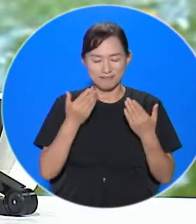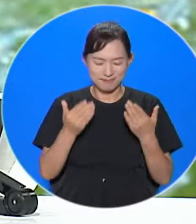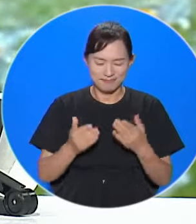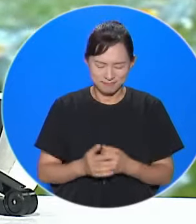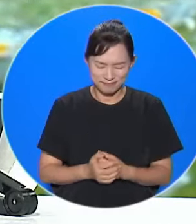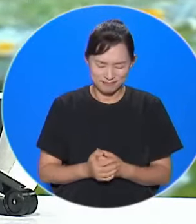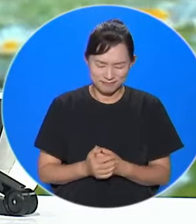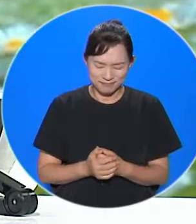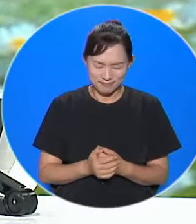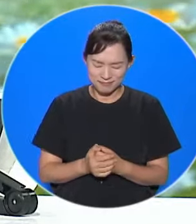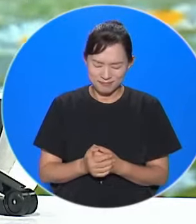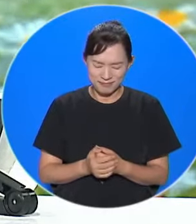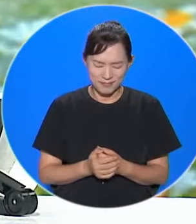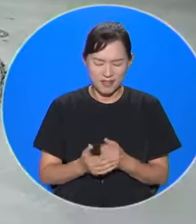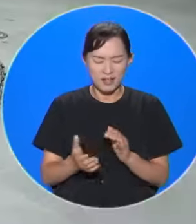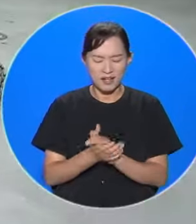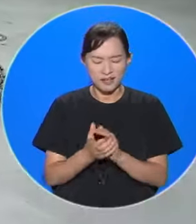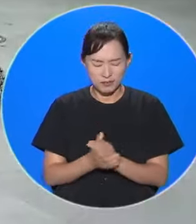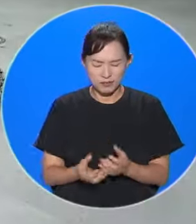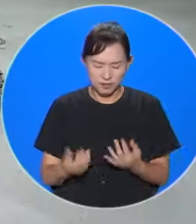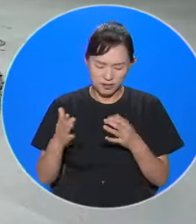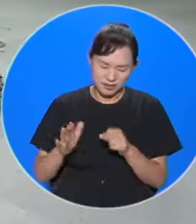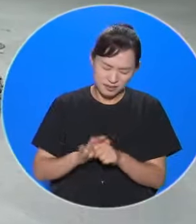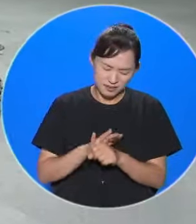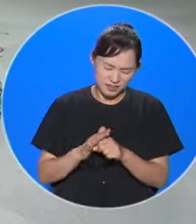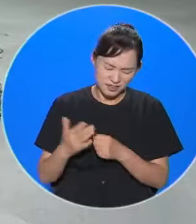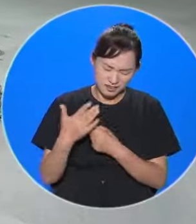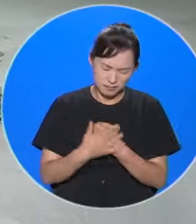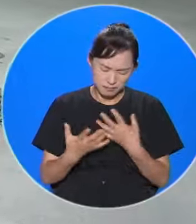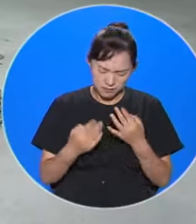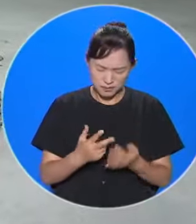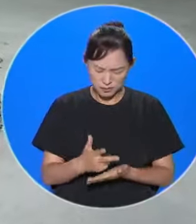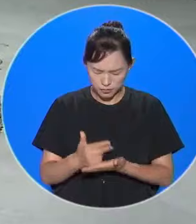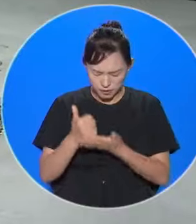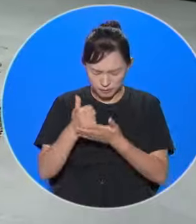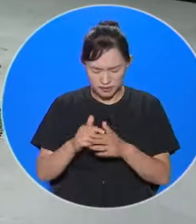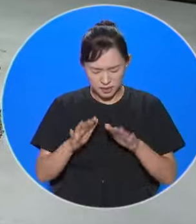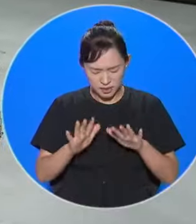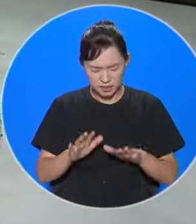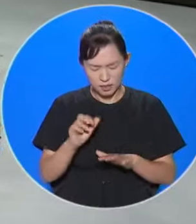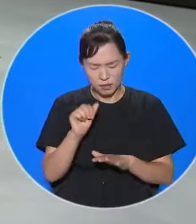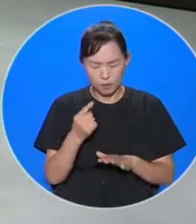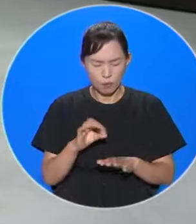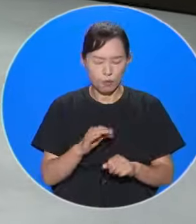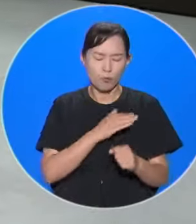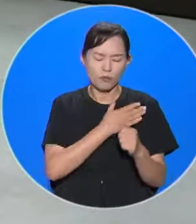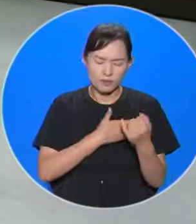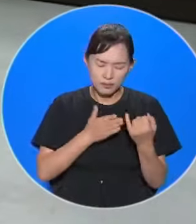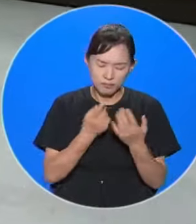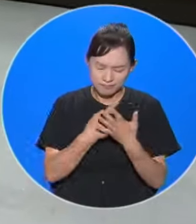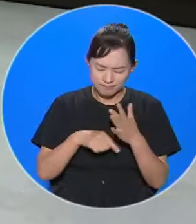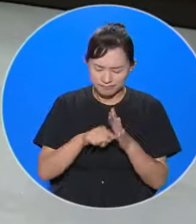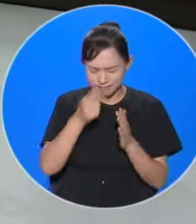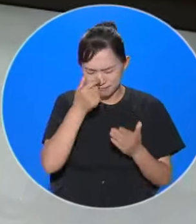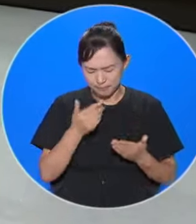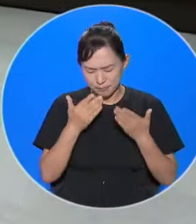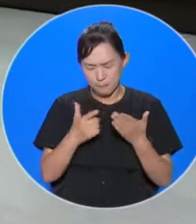권사님 할렐루야 사랑과 은혜가 많으신 주님 이 시간 홍정의 권사님을 위해 기도하기